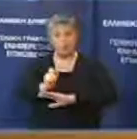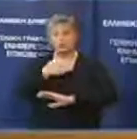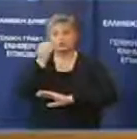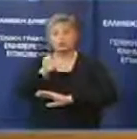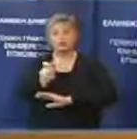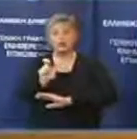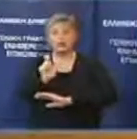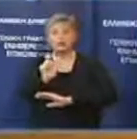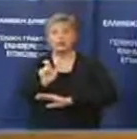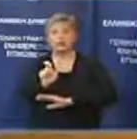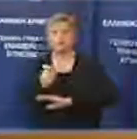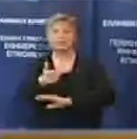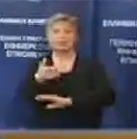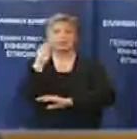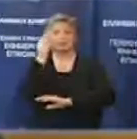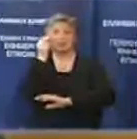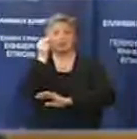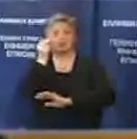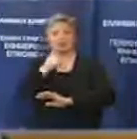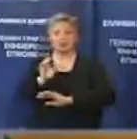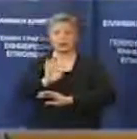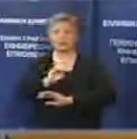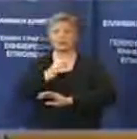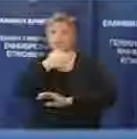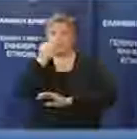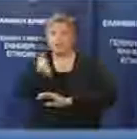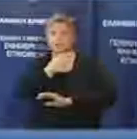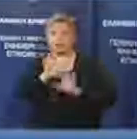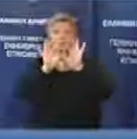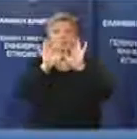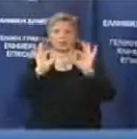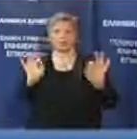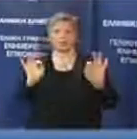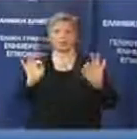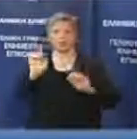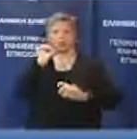όνομα Μακεδονία. Δεν το έχω υπόψη μου το δημοσίευμα.